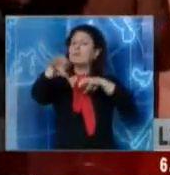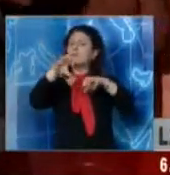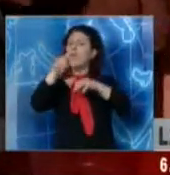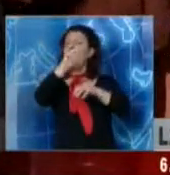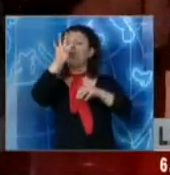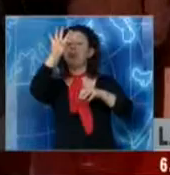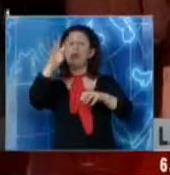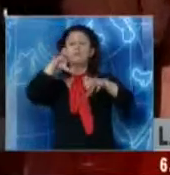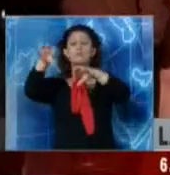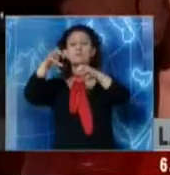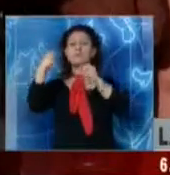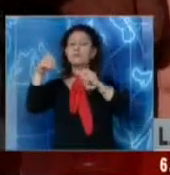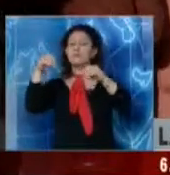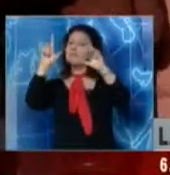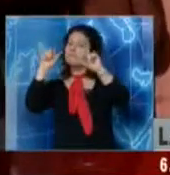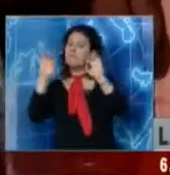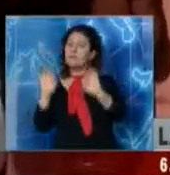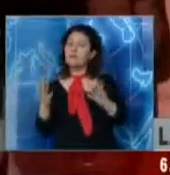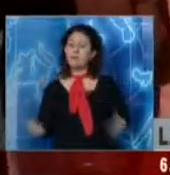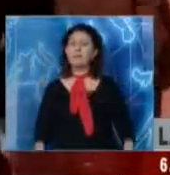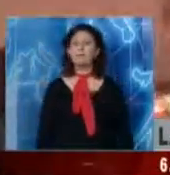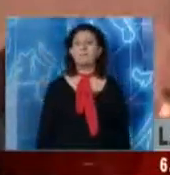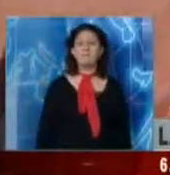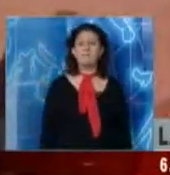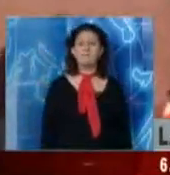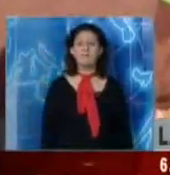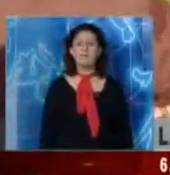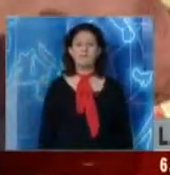başladı. Sonra iki tane pişirir misin?